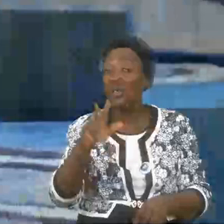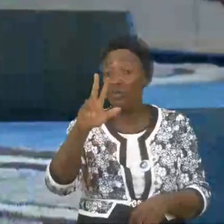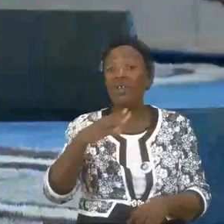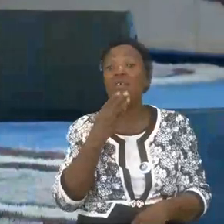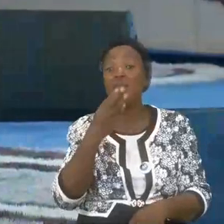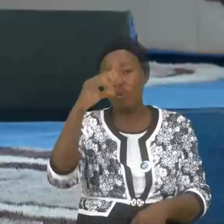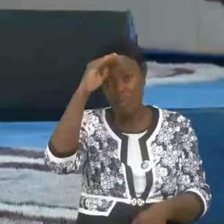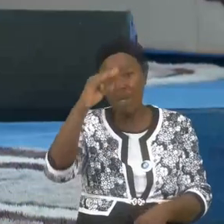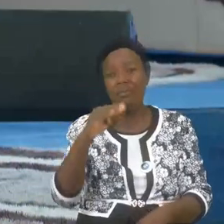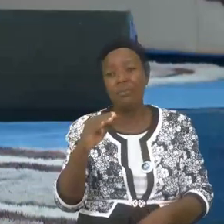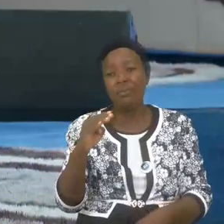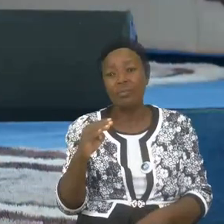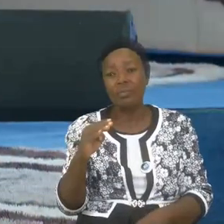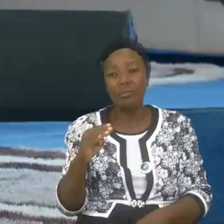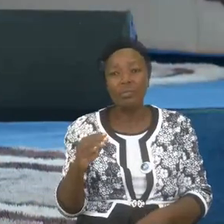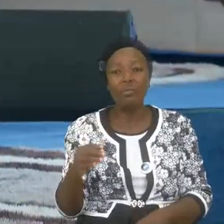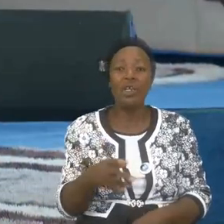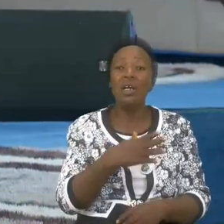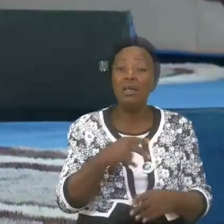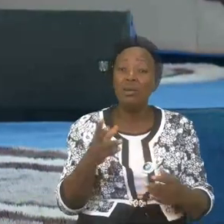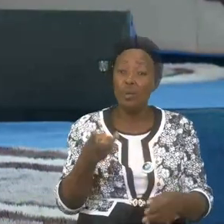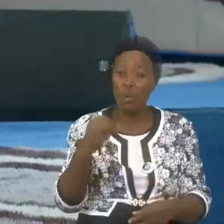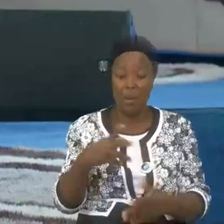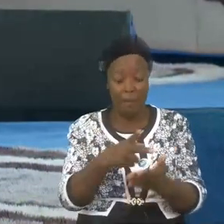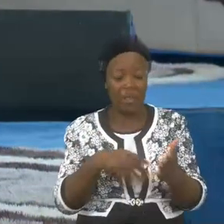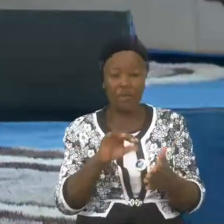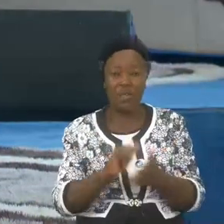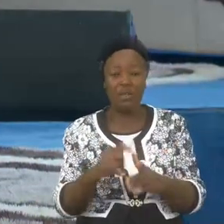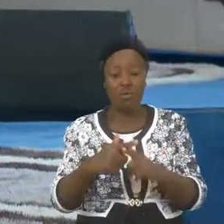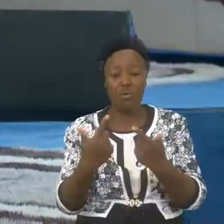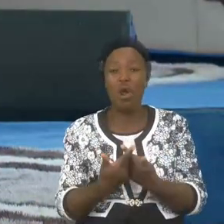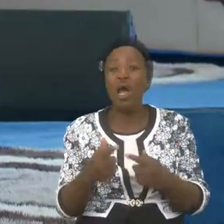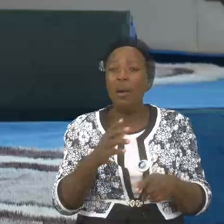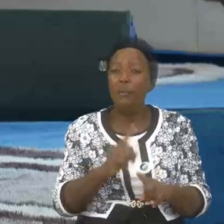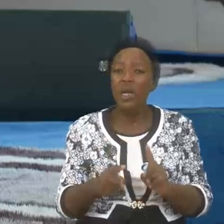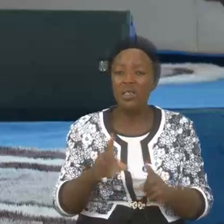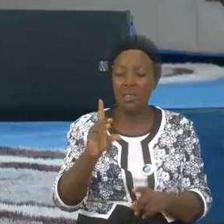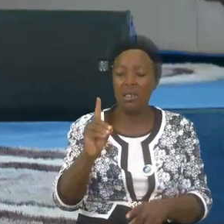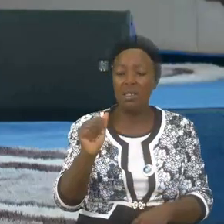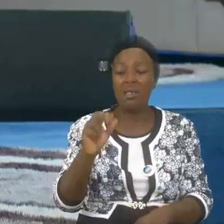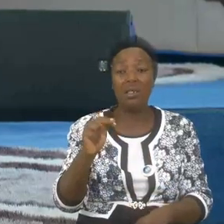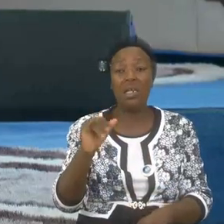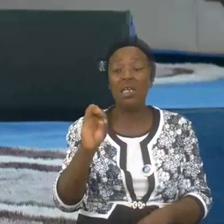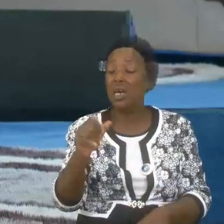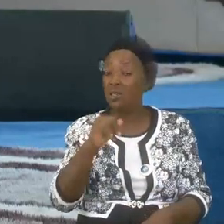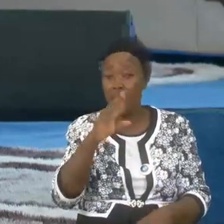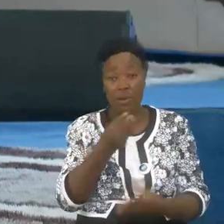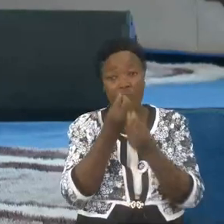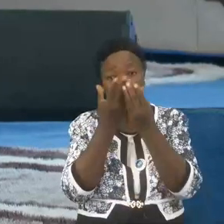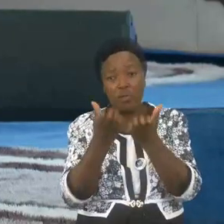Daniel, Meshach, Abednego faisait partie du groupe. Mais Daniel n'était pas